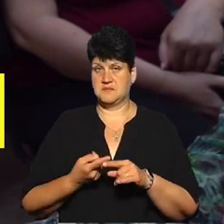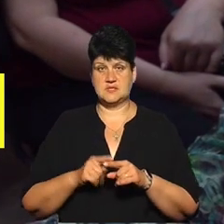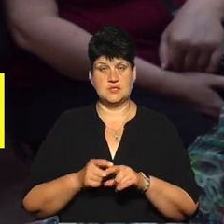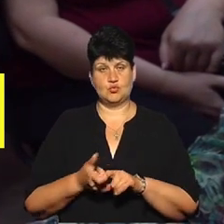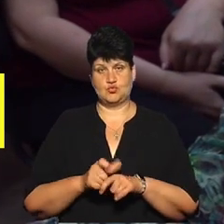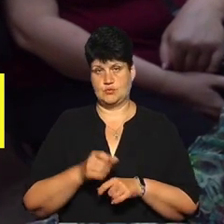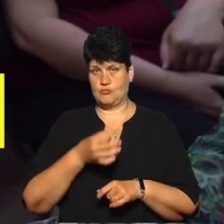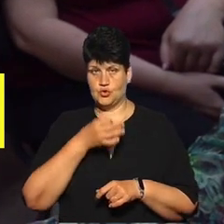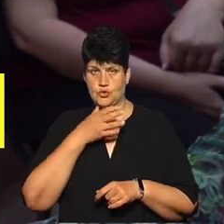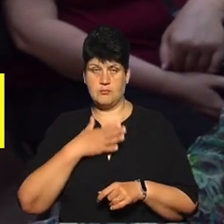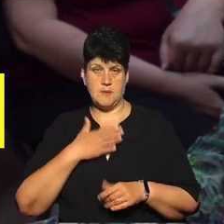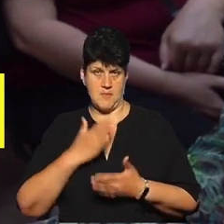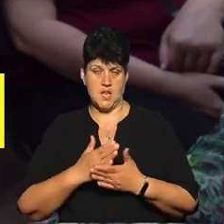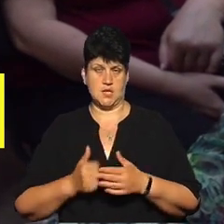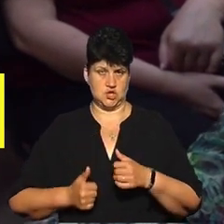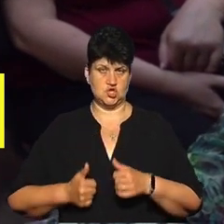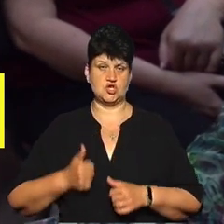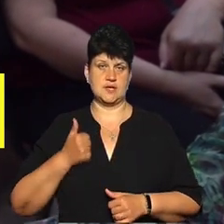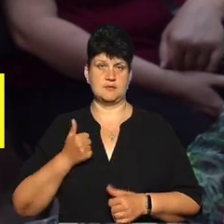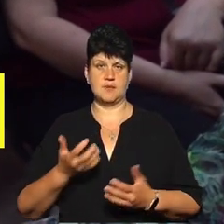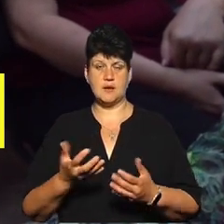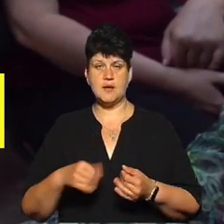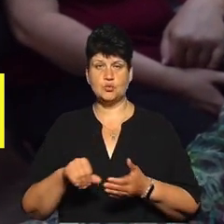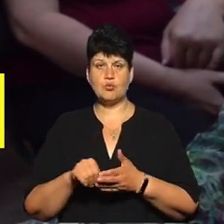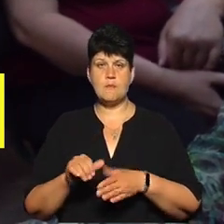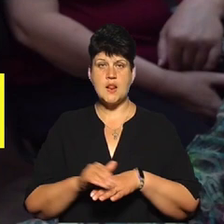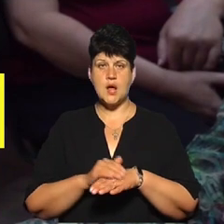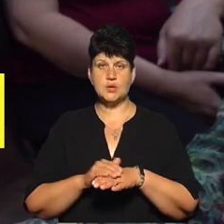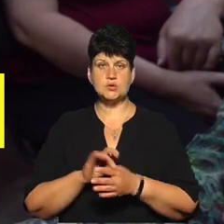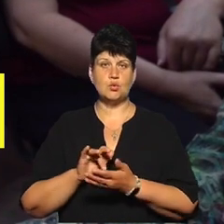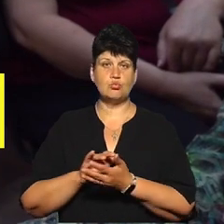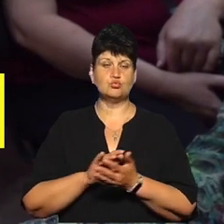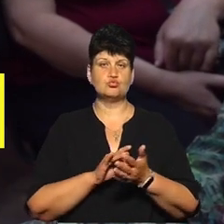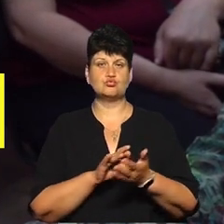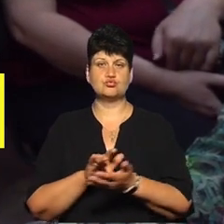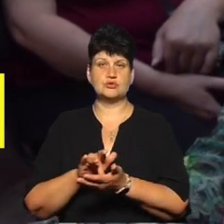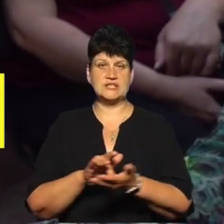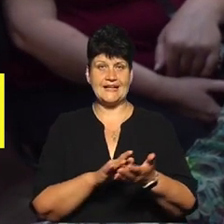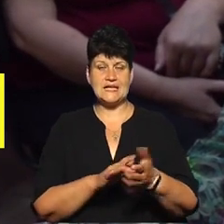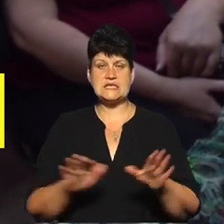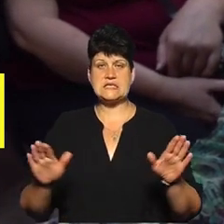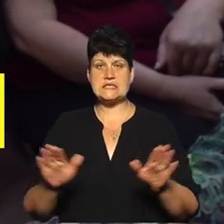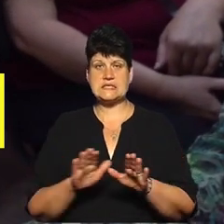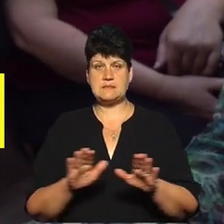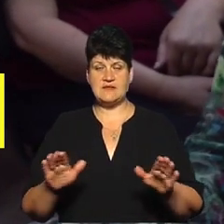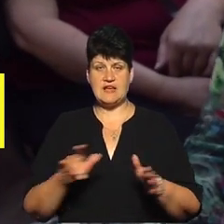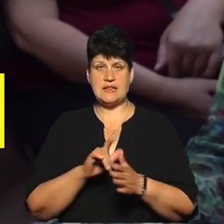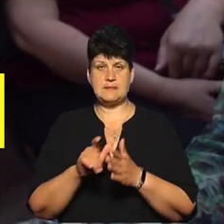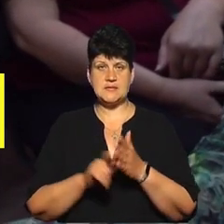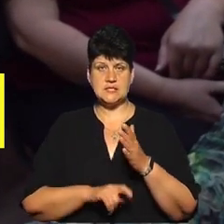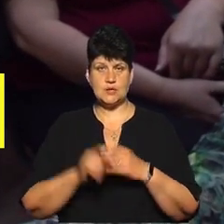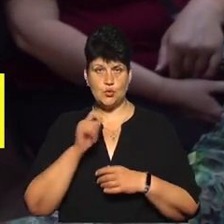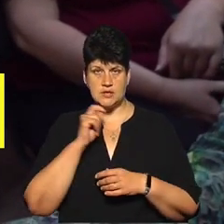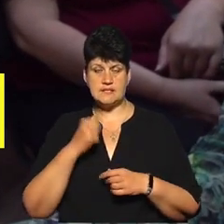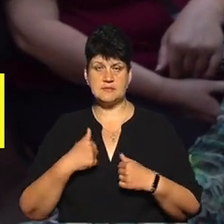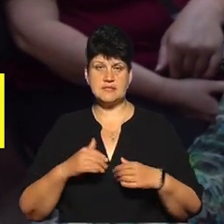мали таку честь брати участь у благодійному турне, співали пісні українські, і ми співали